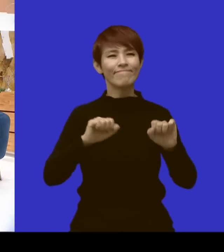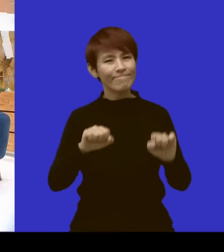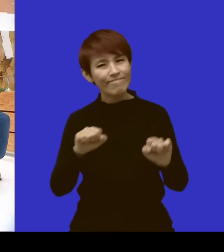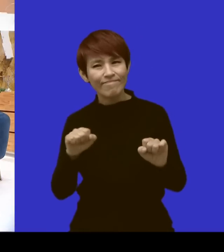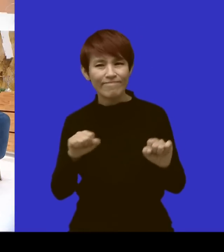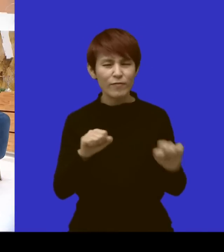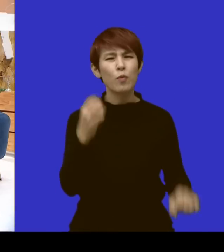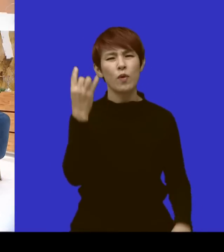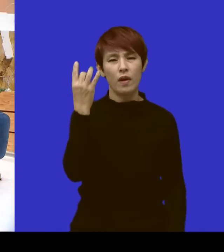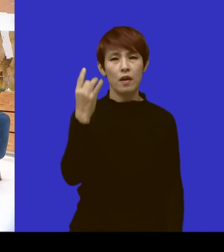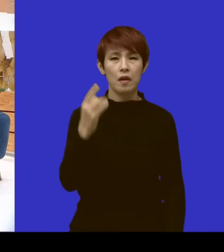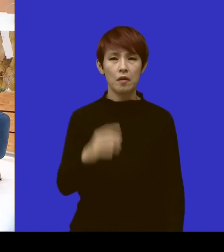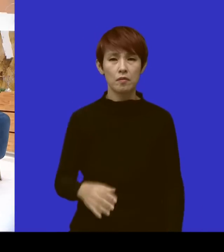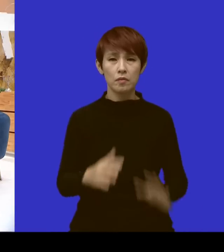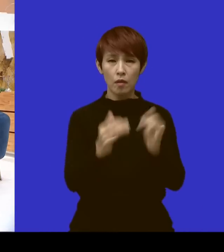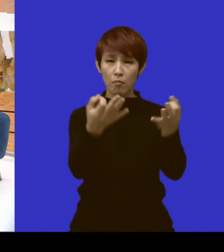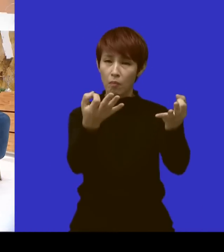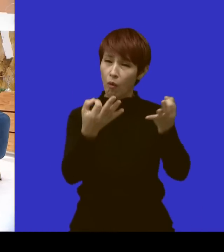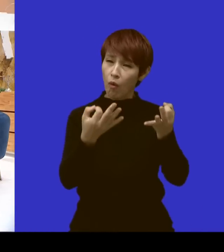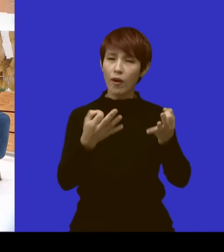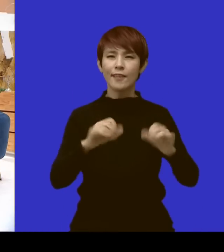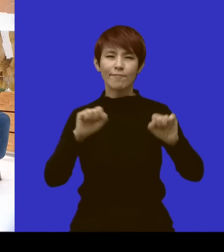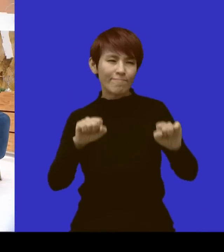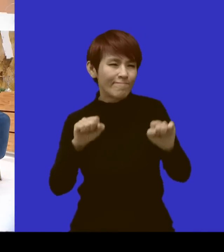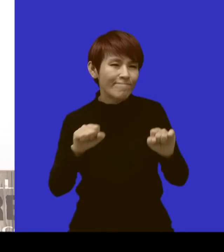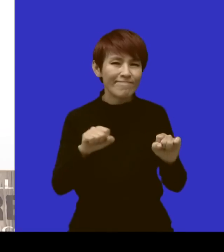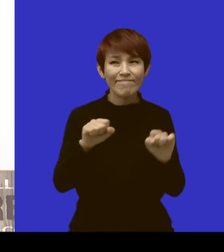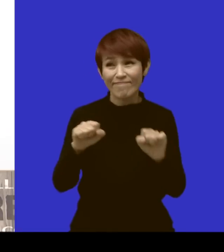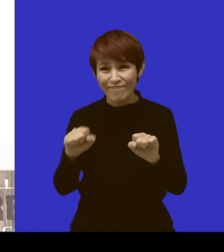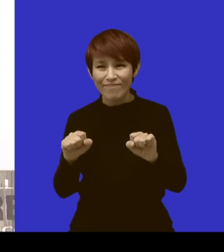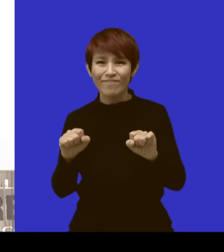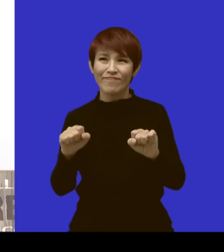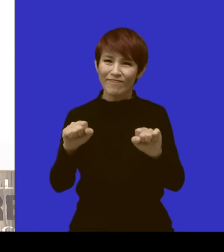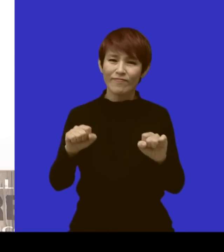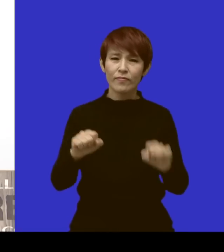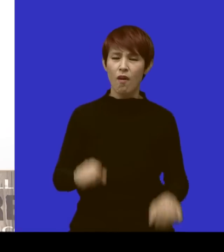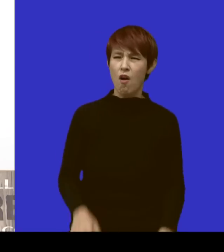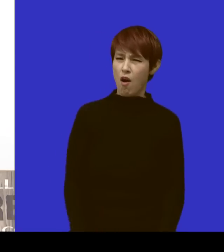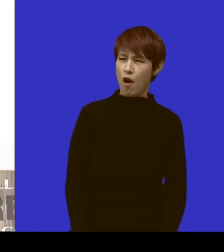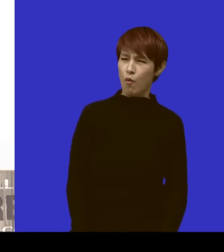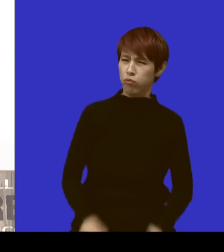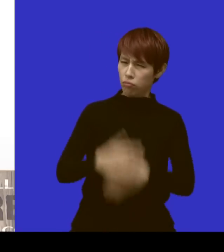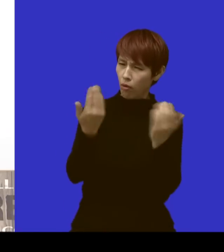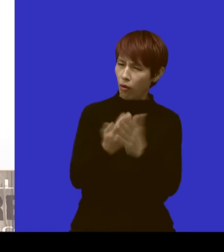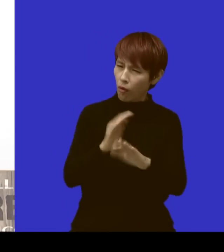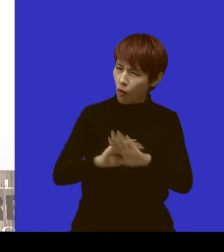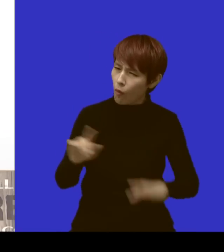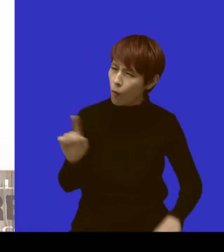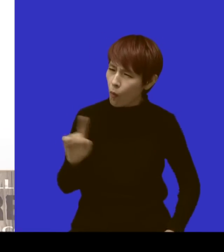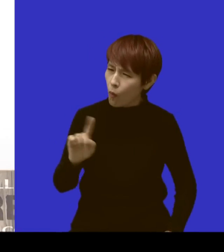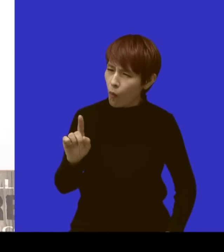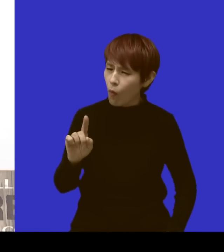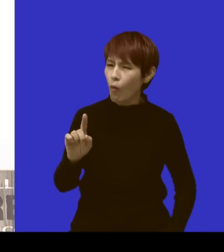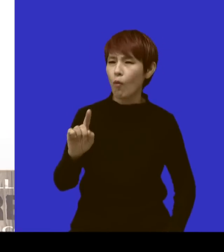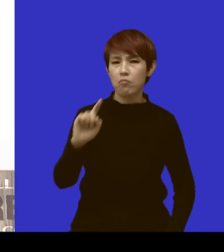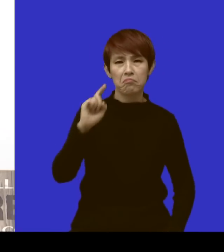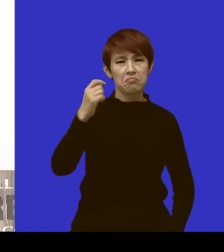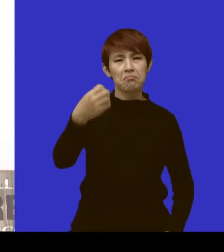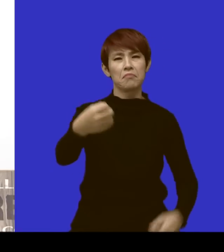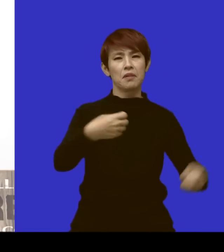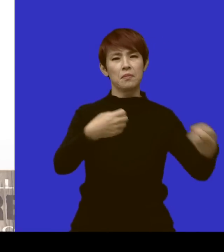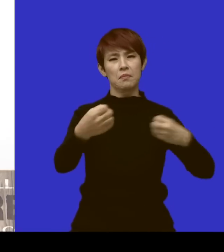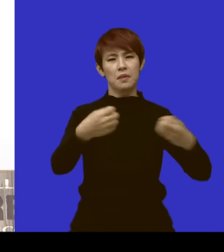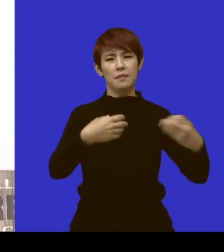예. 너무 화이팅이고 밝고 어떻게 그런 일을 다 해내? 막 이런 얘기를 듣고